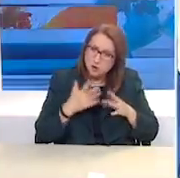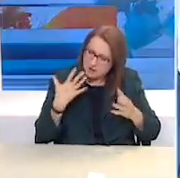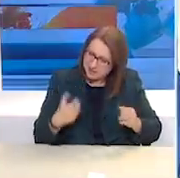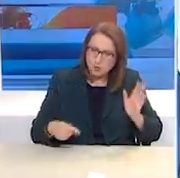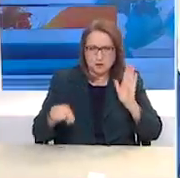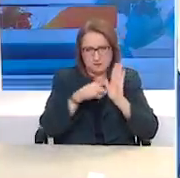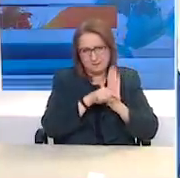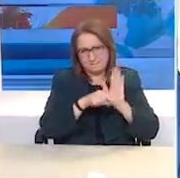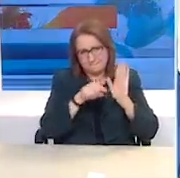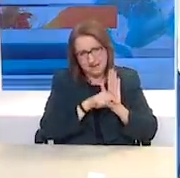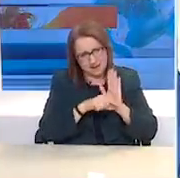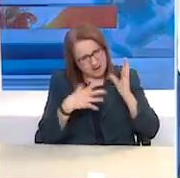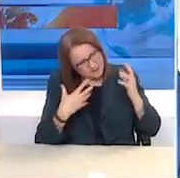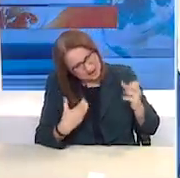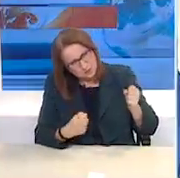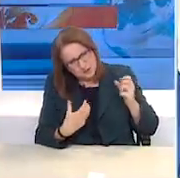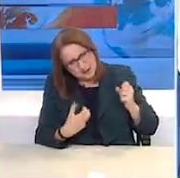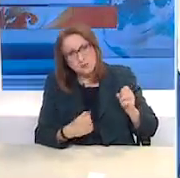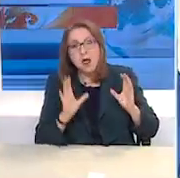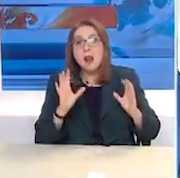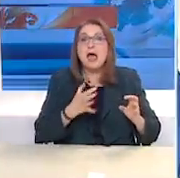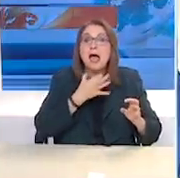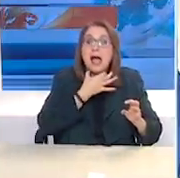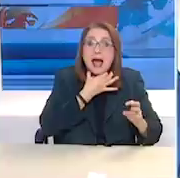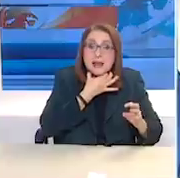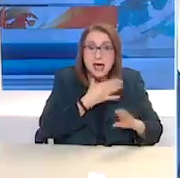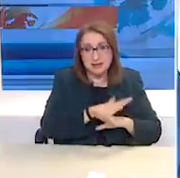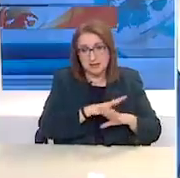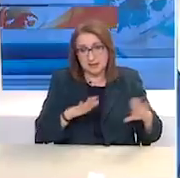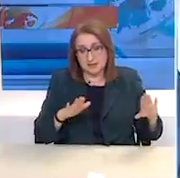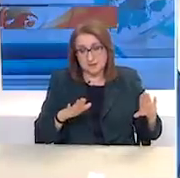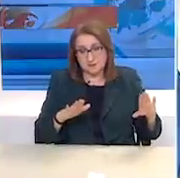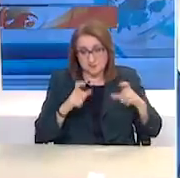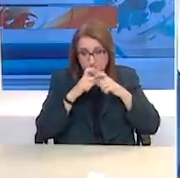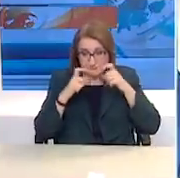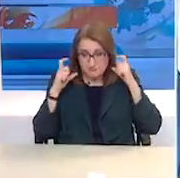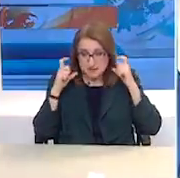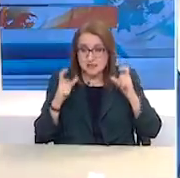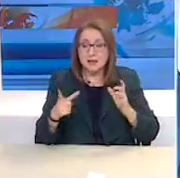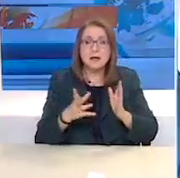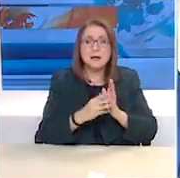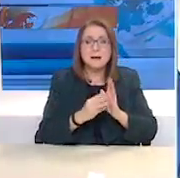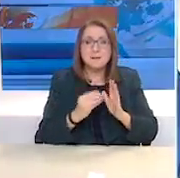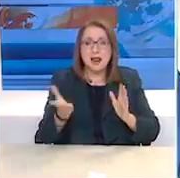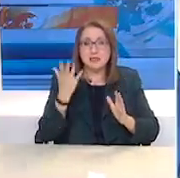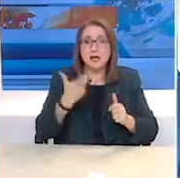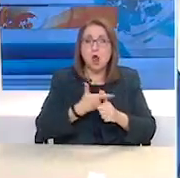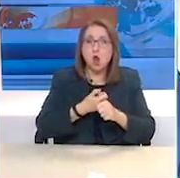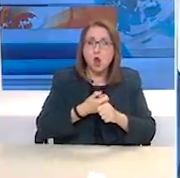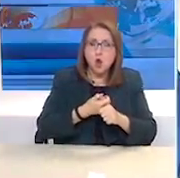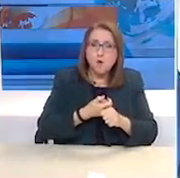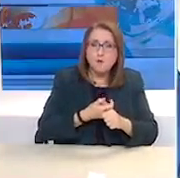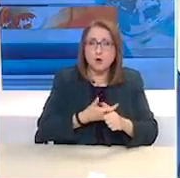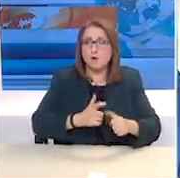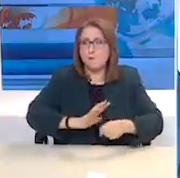τα μειονεκτήματα της χρήσης μάσκας, την ανάγκη της σε κάποιους ειδικούς χώρους, παραδείγματος χάρη αν έχεις μέσα μαζικής μεταφοράς, τα οποία λειτουργούν